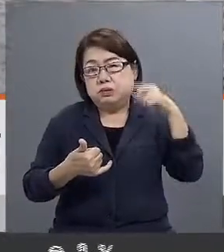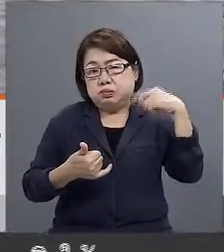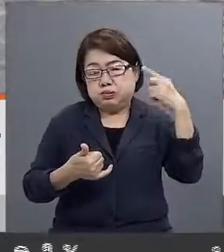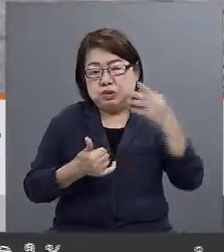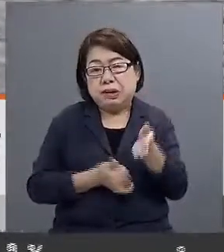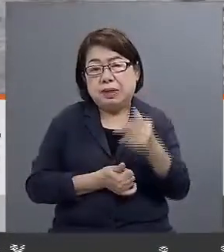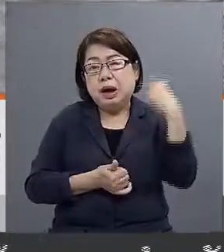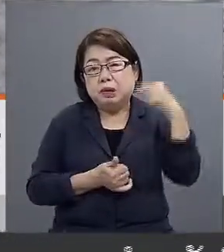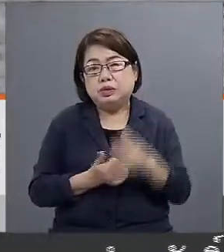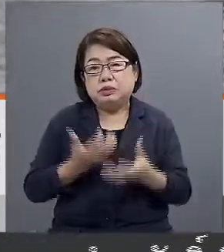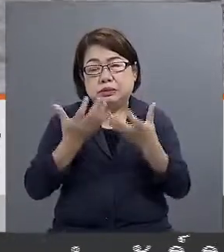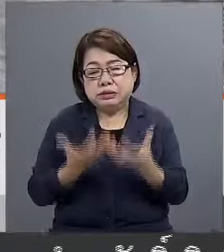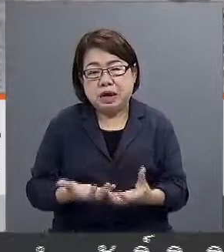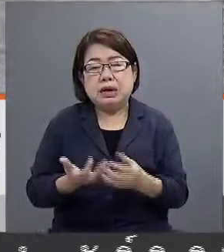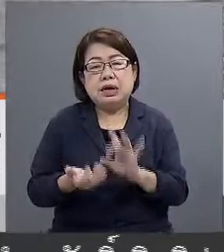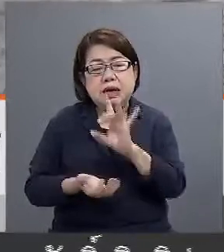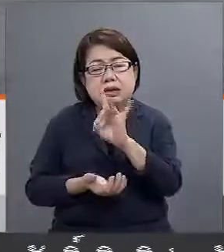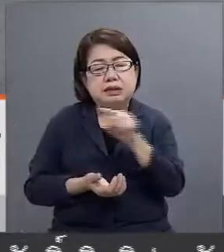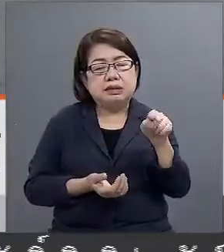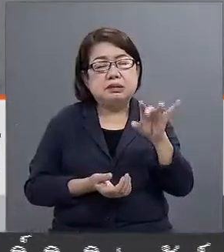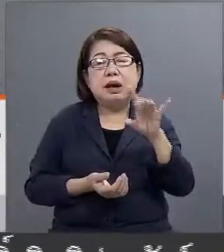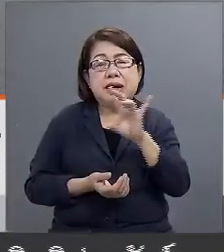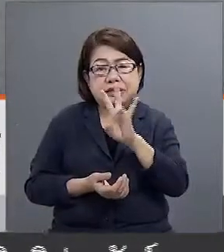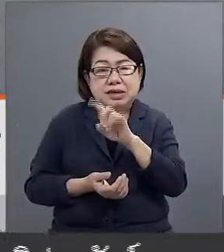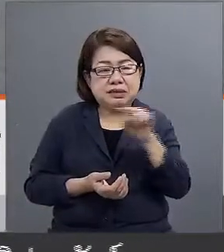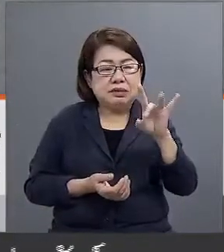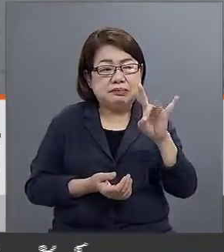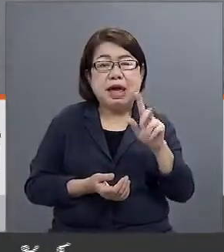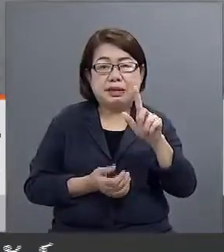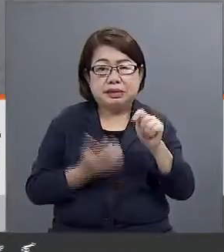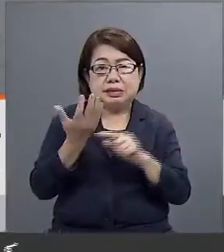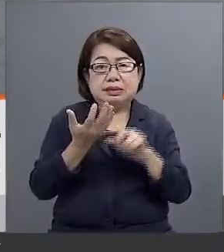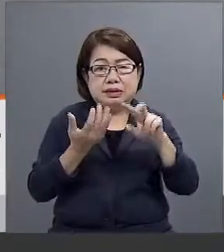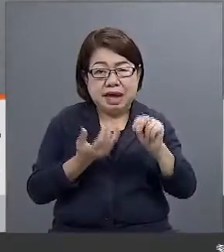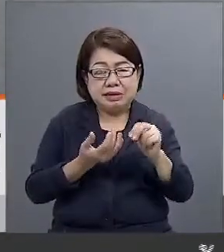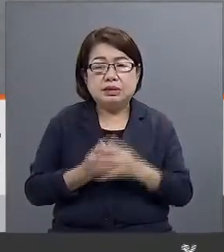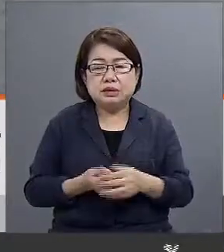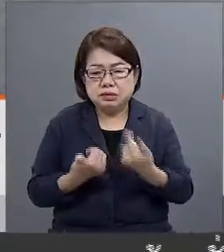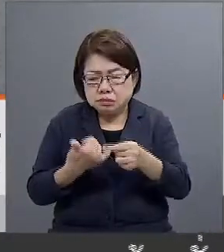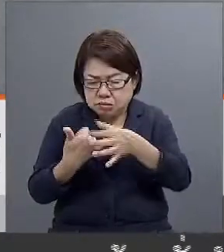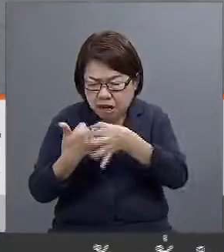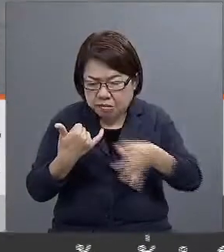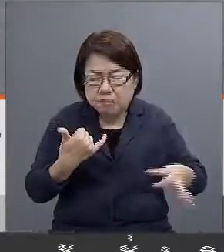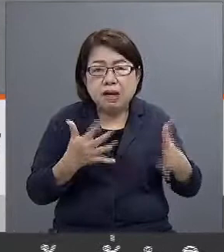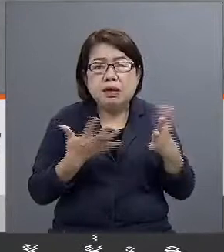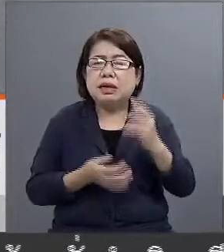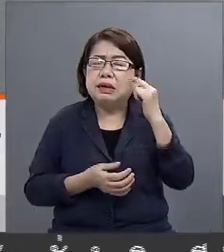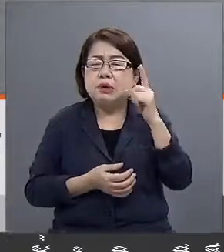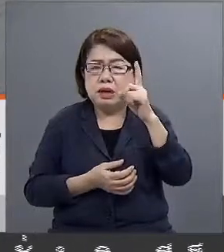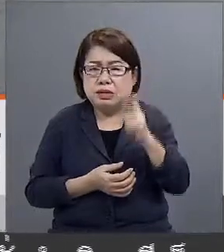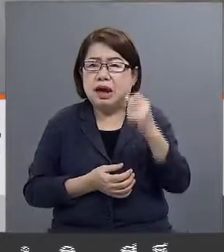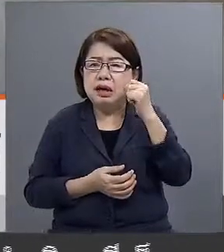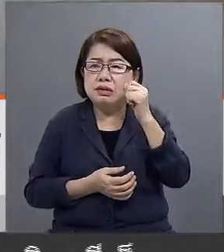7-8ตันบริเวณลำตัวไม่พบบาดแผลค่ะคาดว่าน่าจะตายมาแล้ว 4-5วันก่อนที่จะถูกคลื่นซัดมาเกย